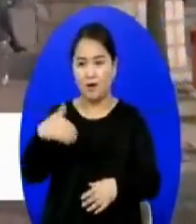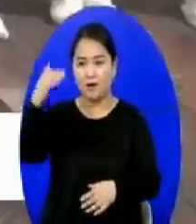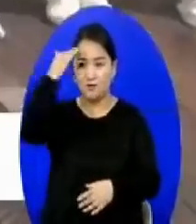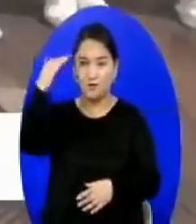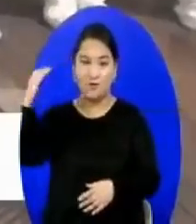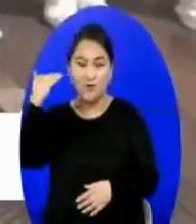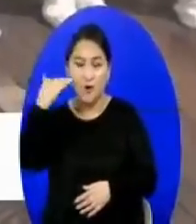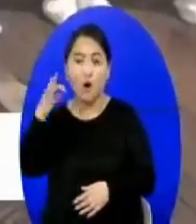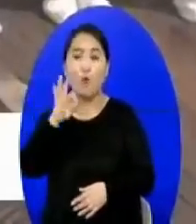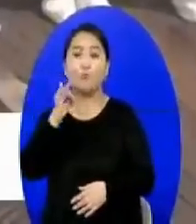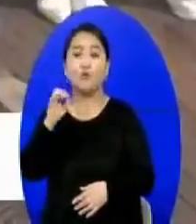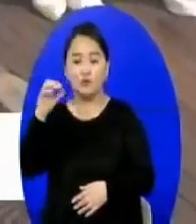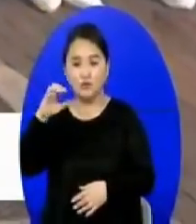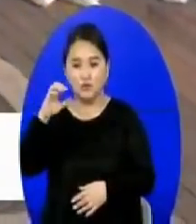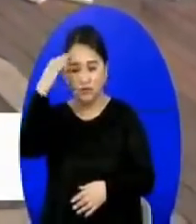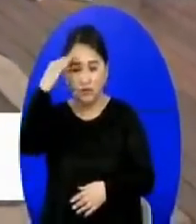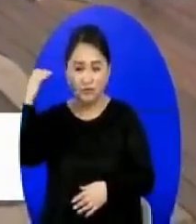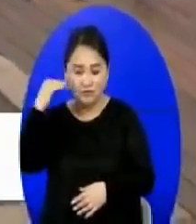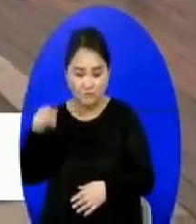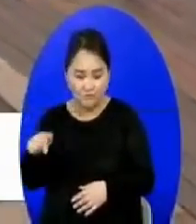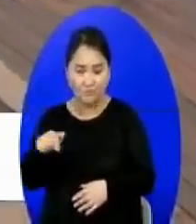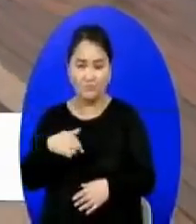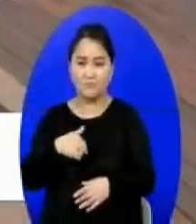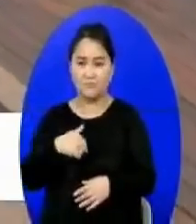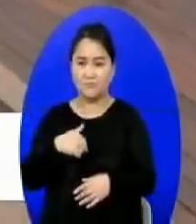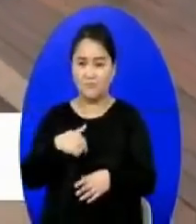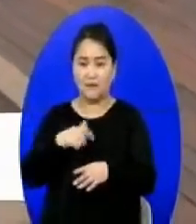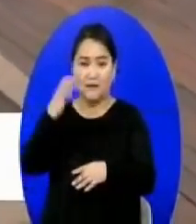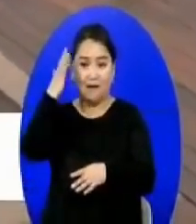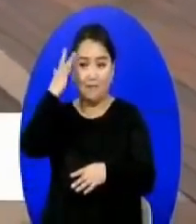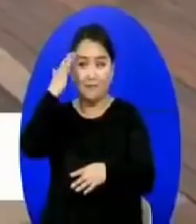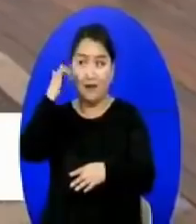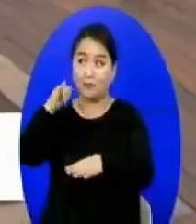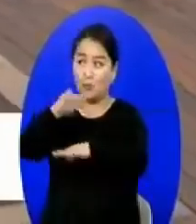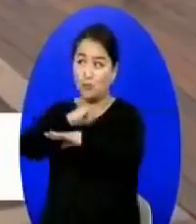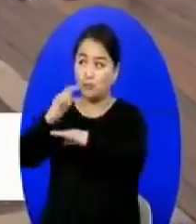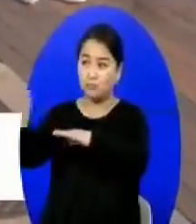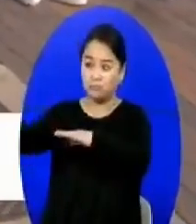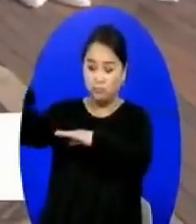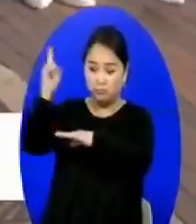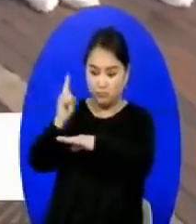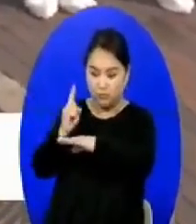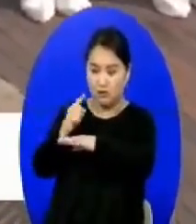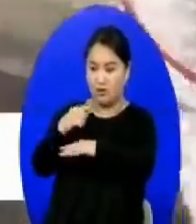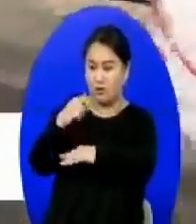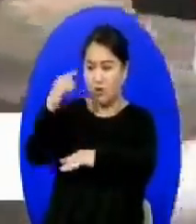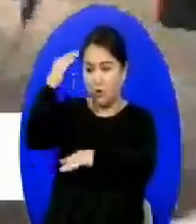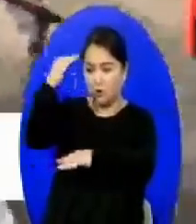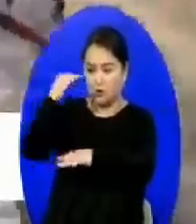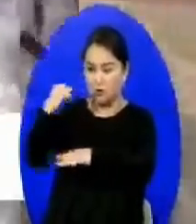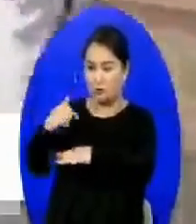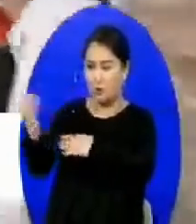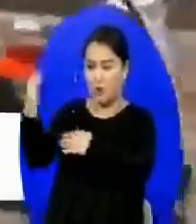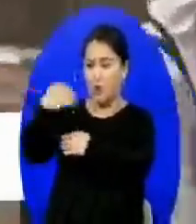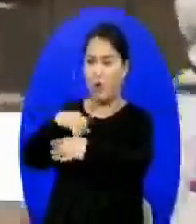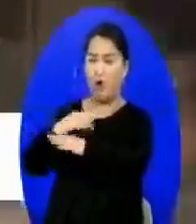болоод сүүлийн хэдэн 7 хоногт тус улсад зорчсон гадны улсын иргэдийг хилээрээ нэвтрүүлэхгүй байхаар